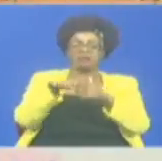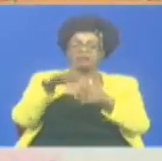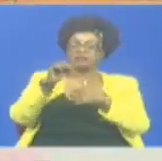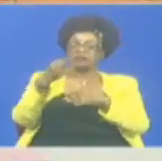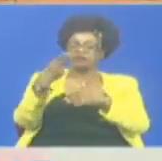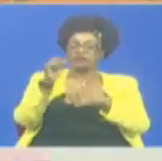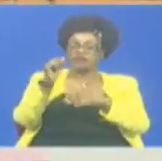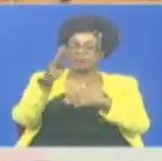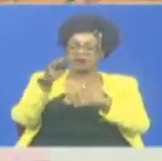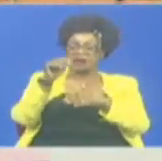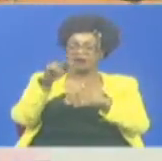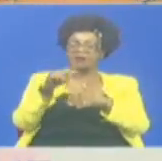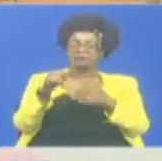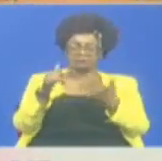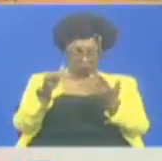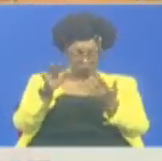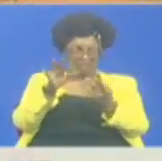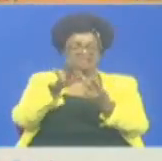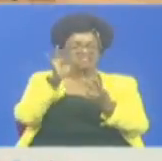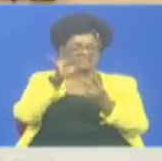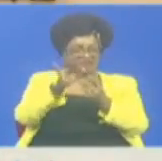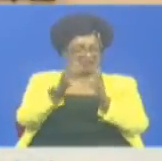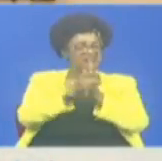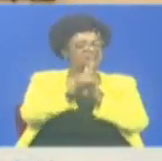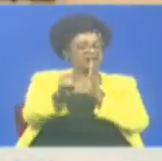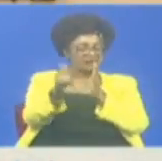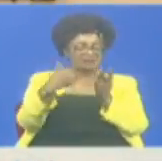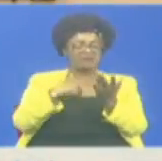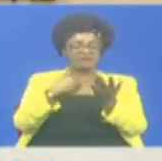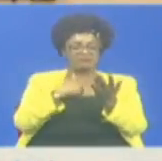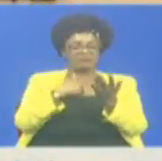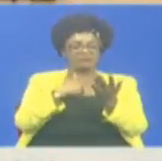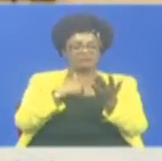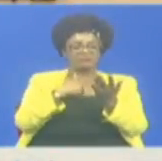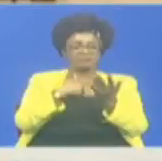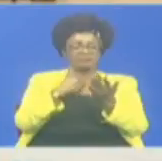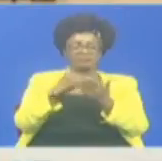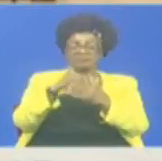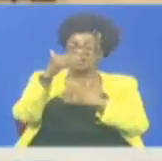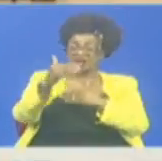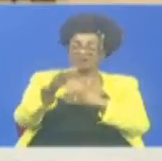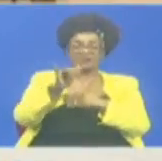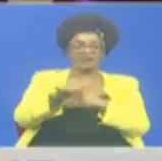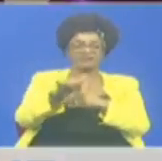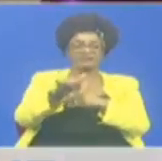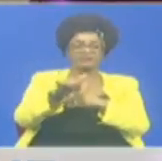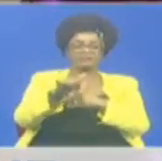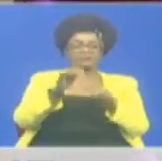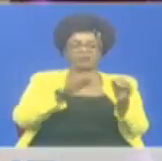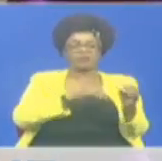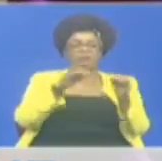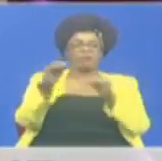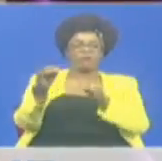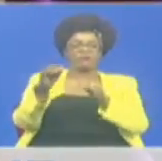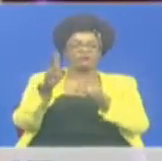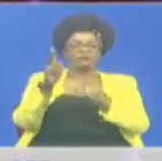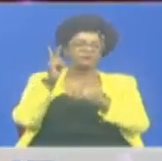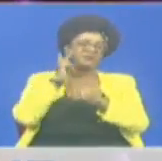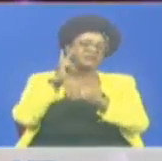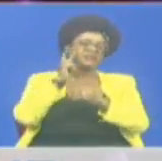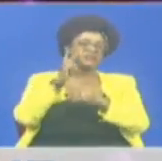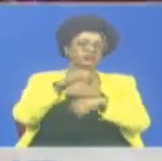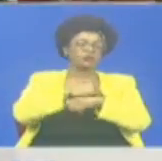waka identify there is a talent somewhere. After his primary school education, Motego was admitted at Kisii School